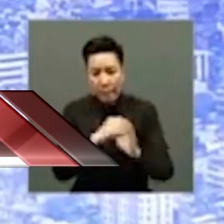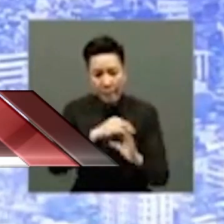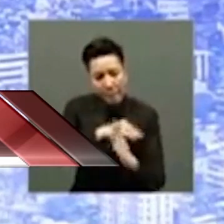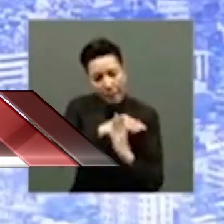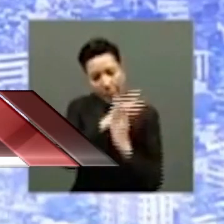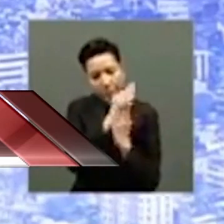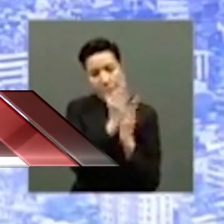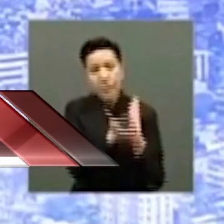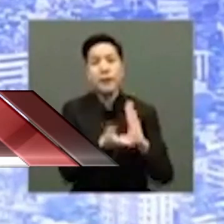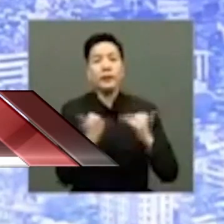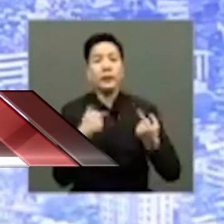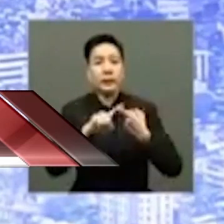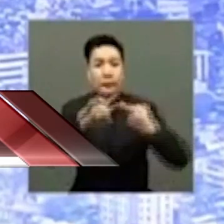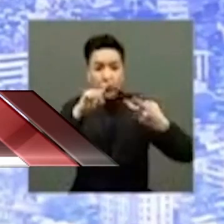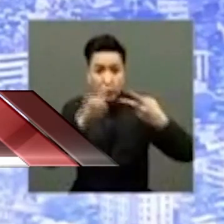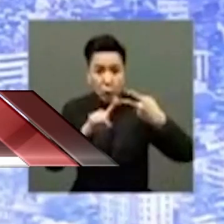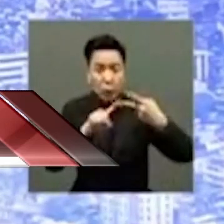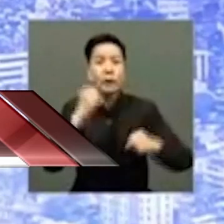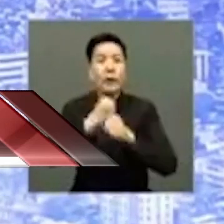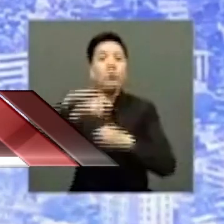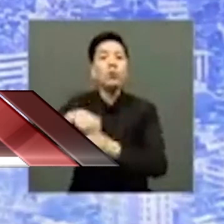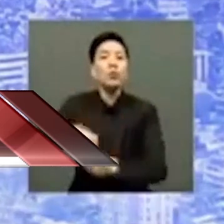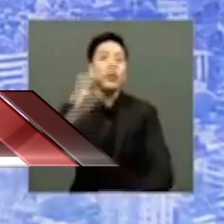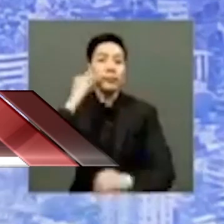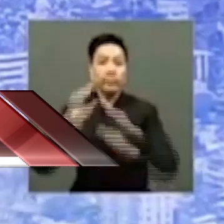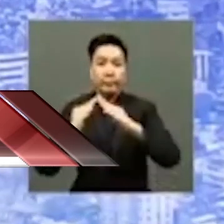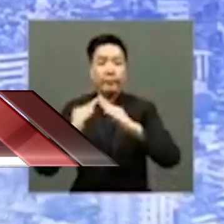นาทีเนี่ยอาจจะไม่พออาจจะต้องมีการลืมหลายช่วงเวลาซึ่งอันนี้ก็ให้ตังค์ท่านเรานายกวิษณุนะครับซึ่งควบคุมกำกับดูแลของทางสำนักงานราชการพลเรือนหรือก็พอได้ไปดูด้วยนะครับว่าจะทำให้มีการเหลื่อมมากขึ้นไหมเพราะการไปแออัดกันในสถานที่ที่เป็นขนส่งมวลชนทั้งหลายในก็เป็นเพราะว่าเรายังมีการทำงานกันอยู่ซึ่งมันมีความจำเป็นแต่การลืมเวลานี้จะช่วยได้อันที่สองคือwork from home